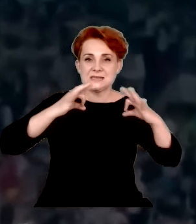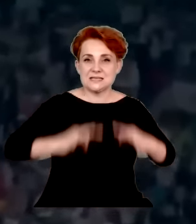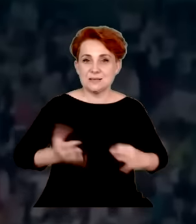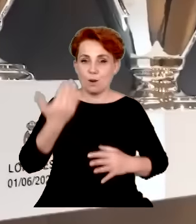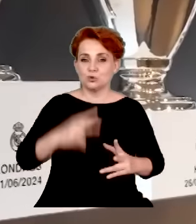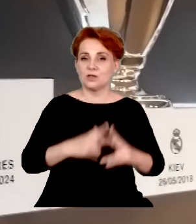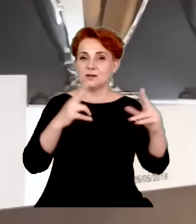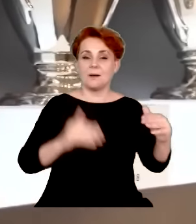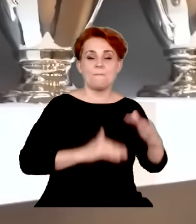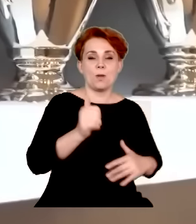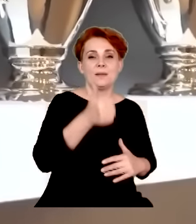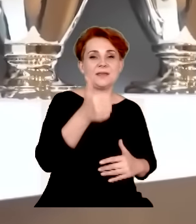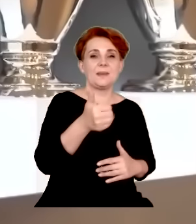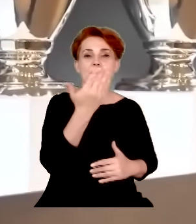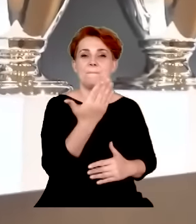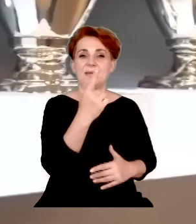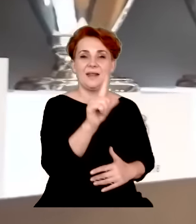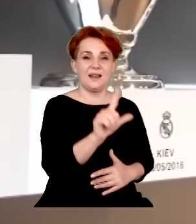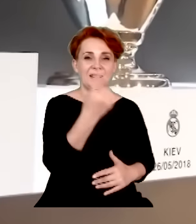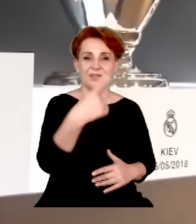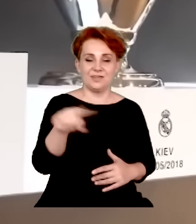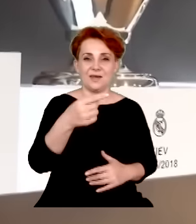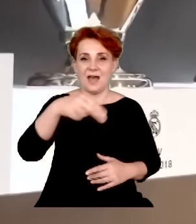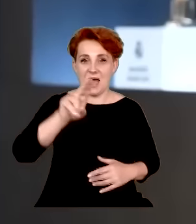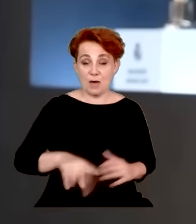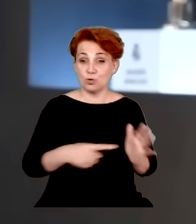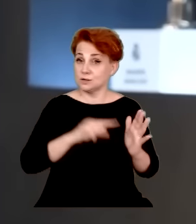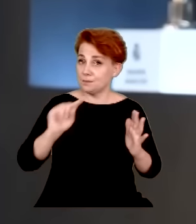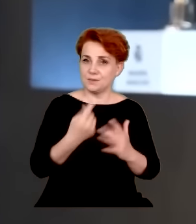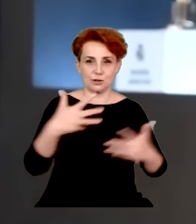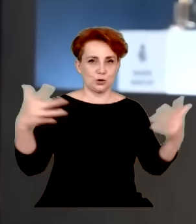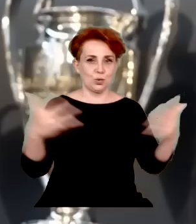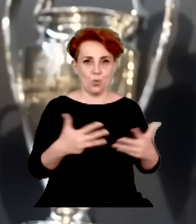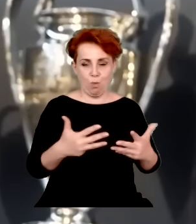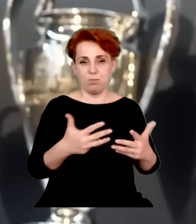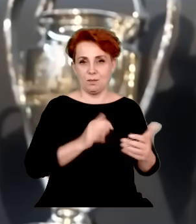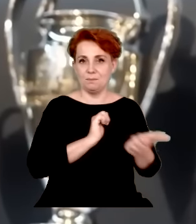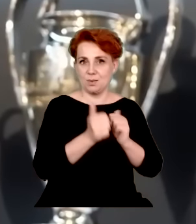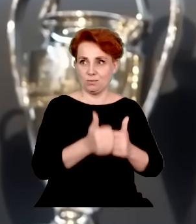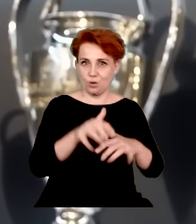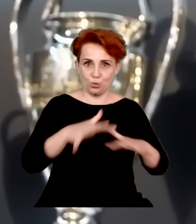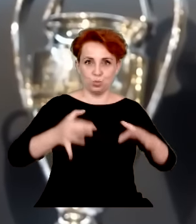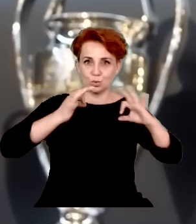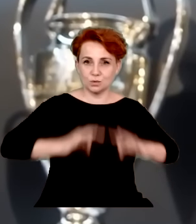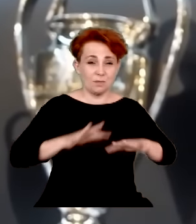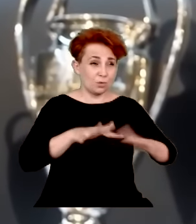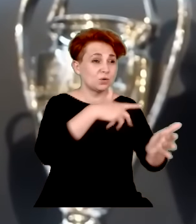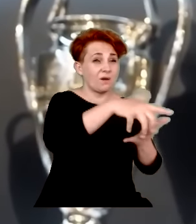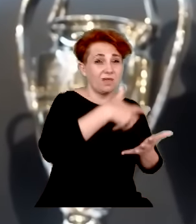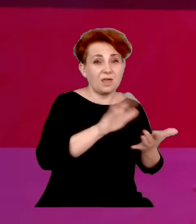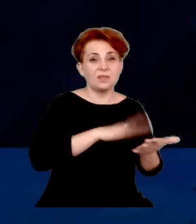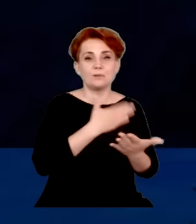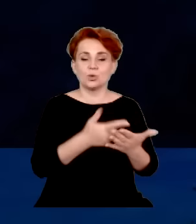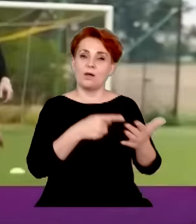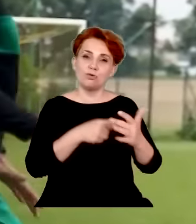ponad miliard euro. Real tym samym został pierwszym klubem piłkarskim w historii, który osiągnął taki przychód, mimo ogromnych wydatków, jak na przykład